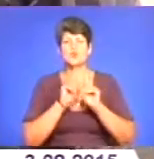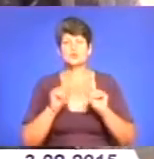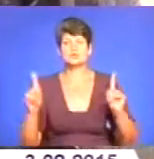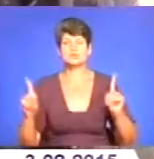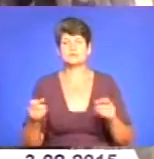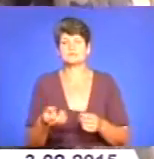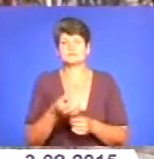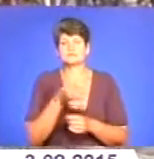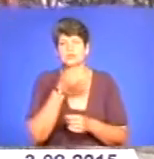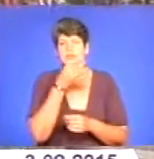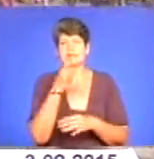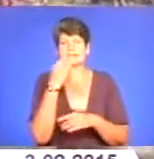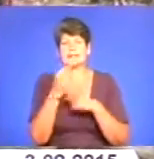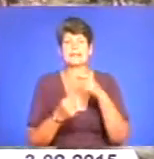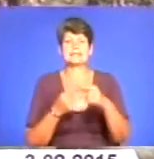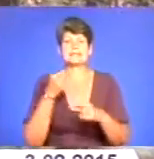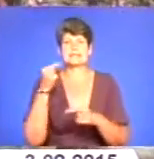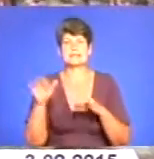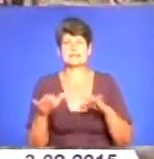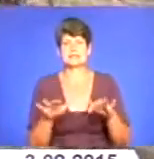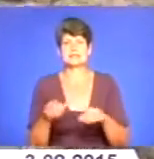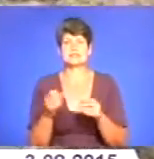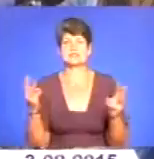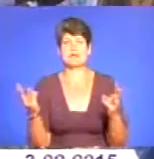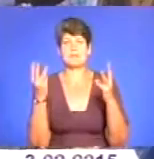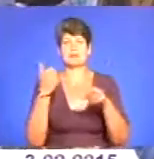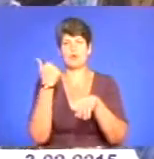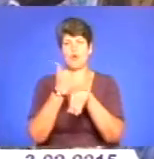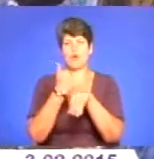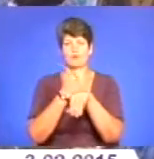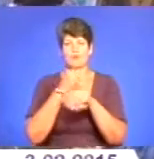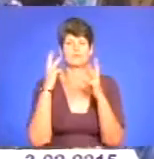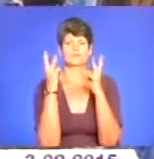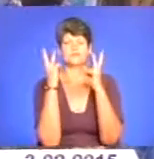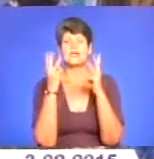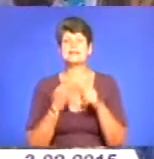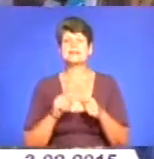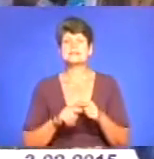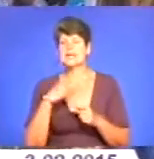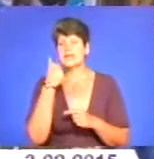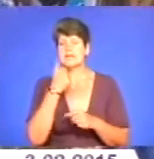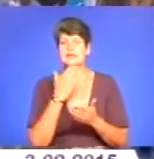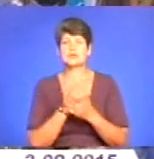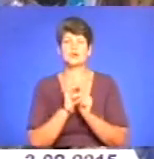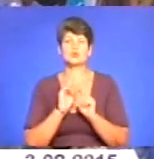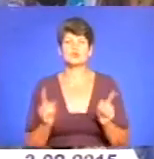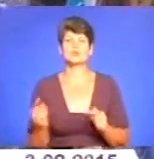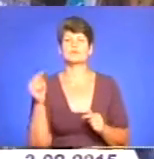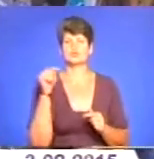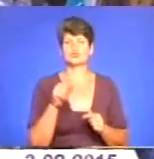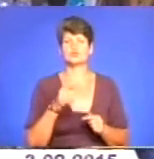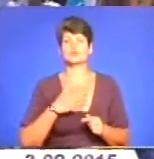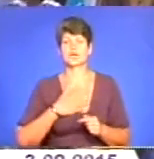викликало традиційне дійство запалювання головної ватри. Цей рік є особливий, тому що наші українці,